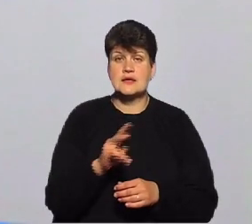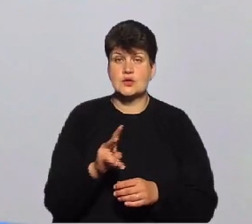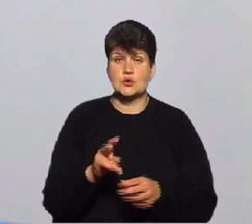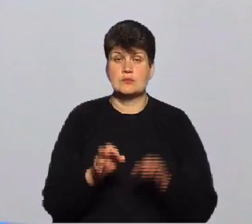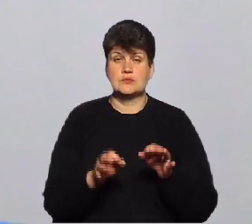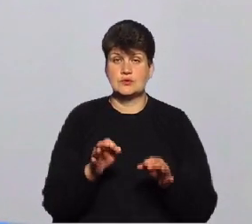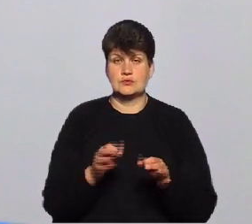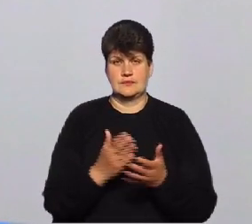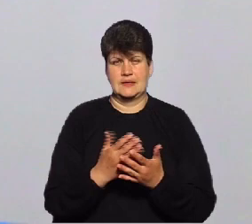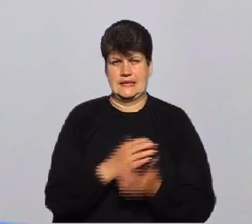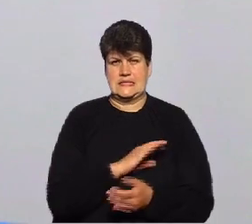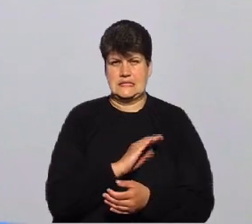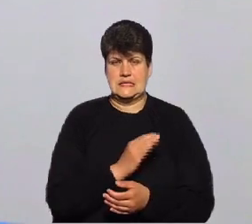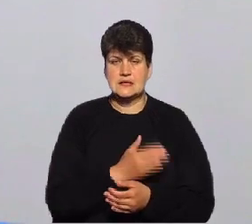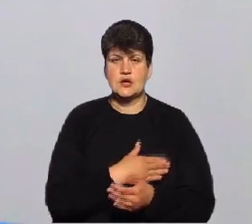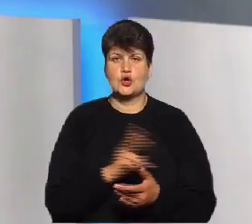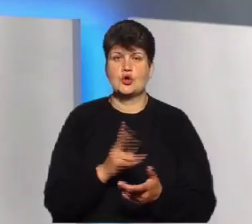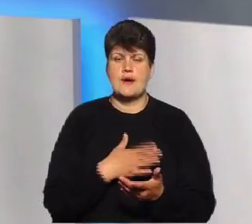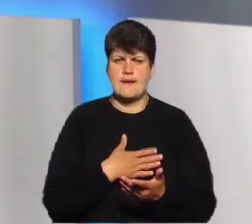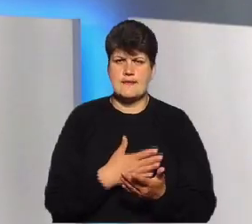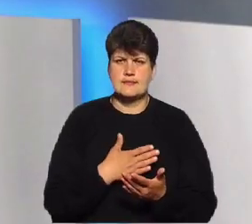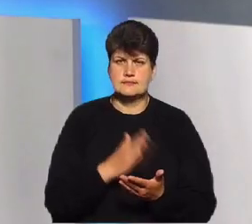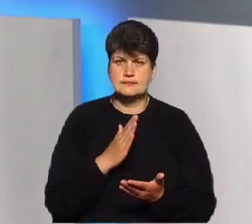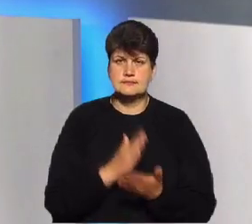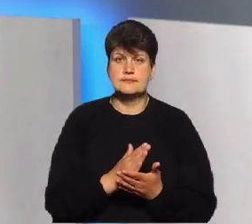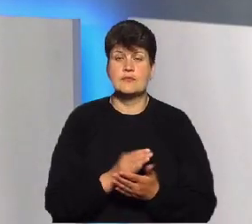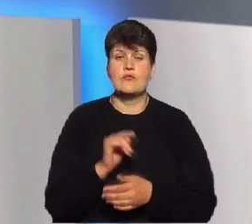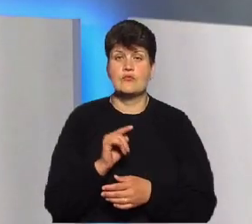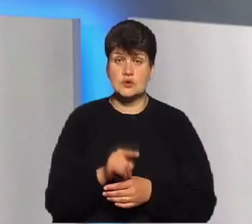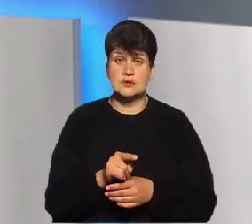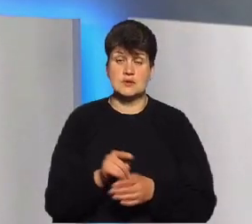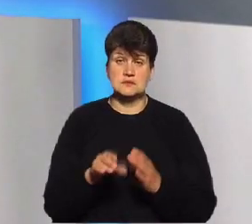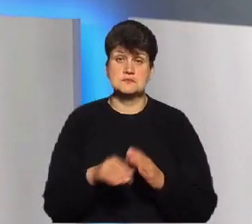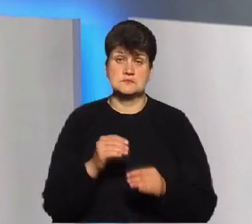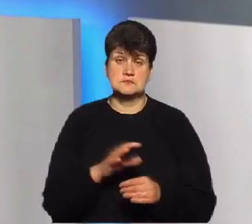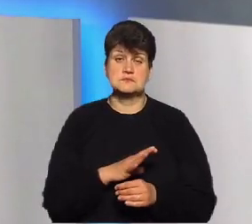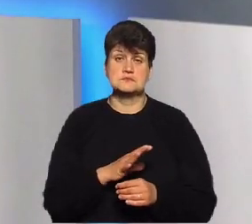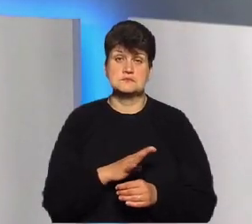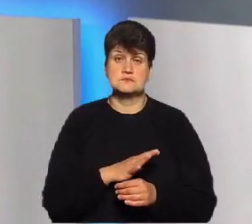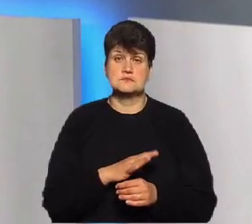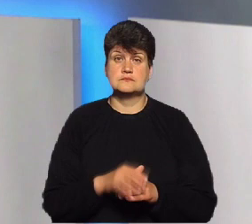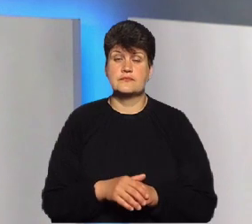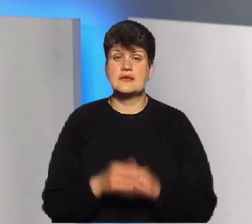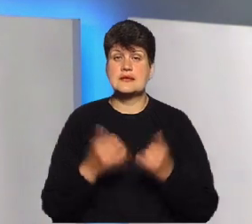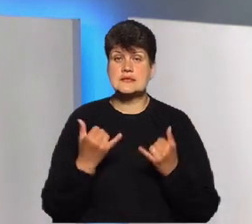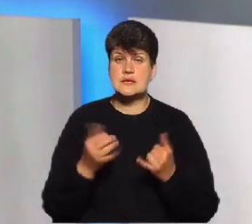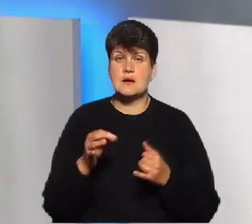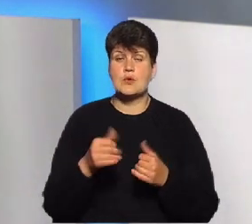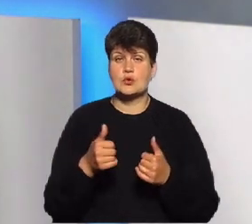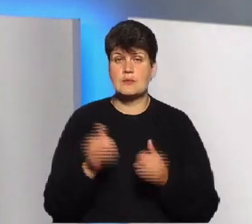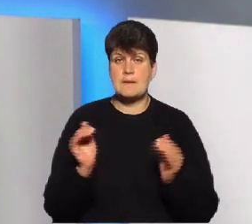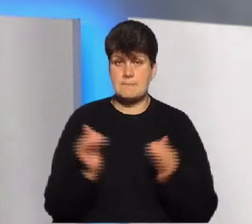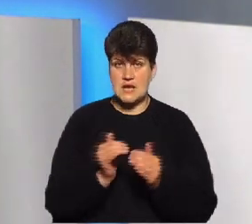сильніші, ті, котрі активніші, вони пройшли відбір. Ну, це так, я глобально міг зараз сказати. Про «Добре» менше чути на Тернопільщині. Воно так